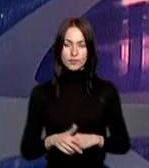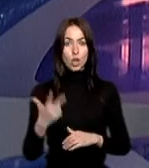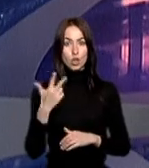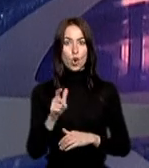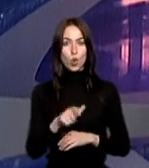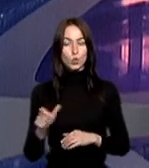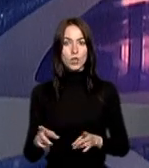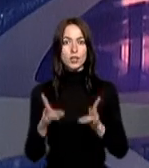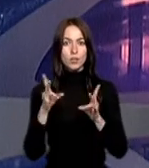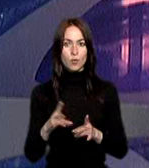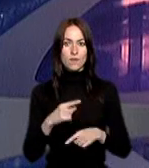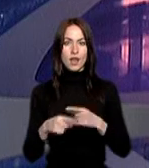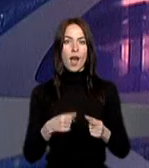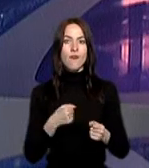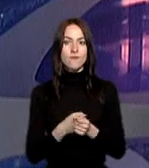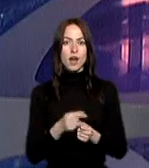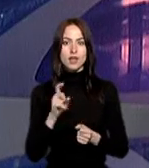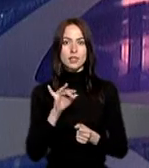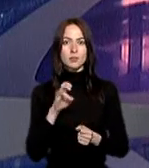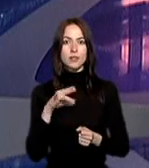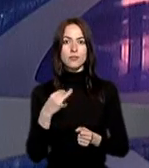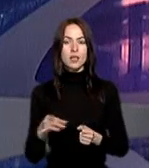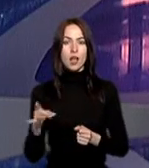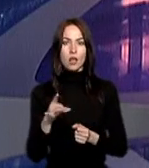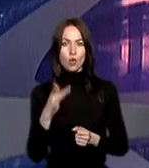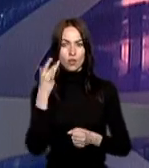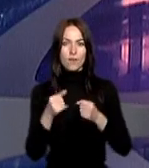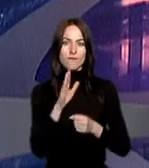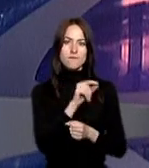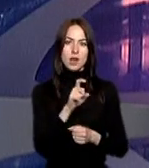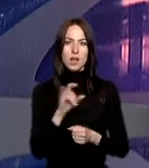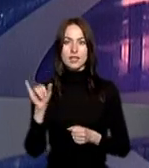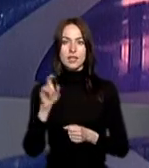Троє людей травмувалися внаслідок аварії у Зміївському районі. Легковики ВАЗ та ІС